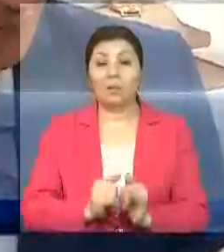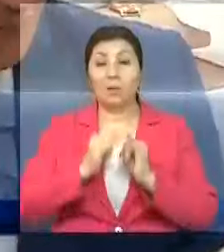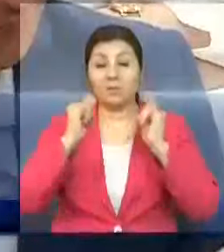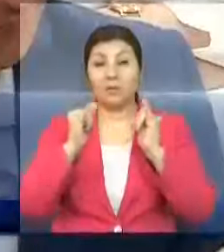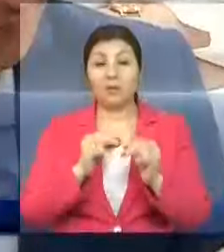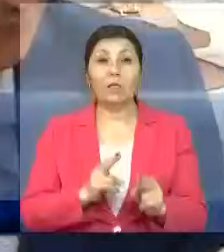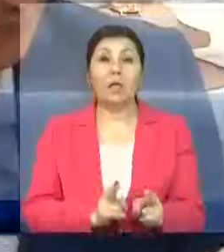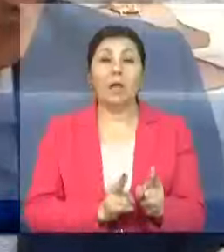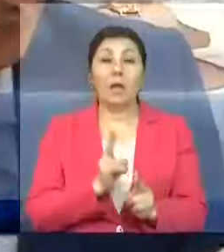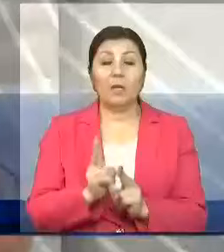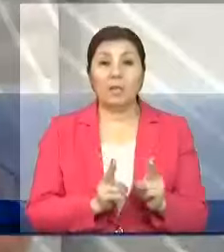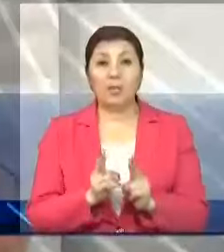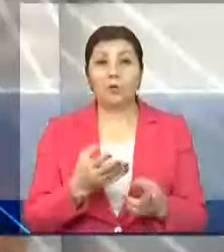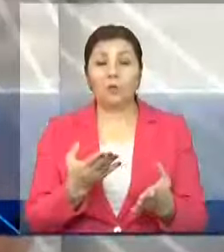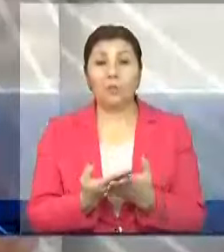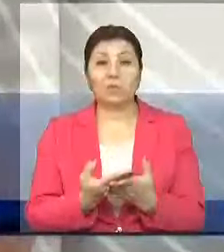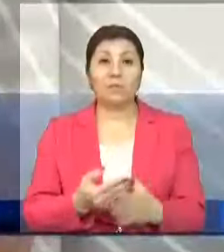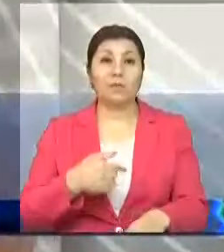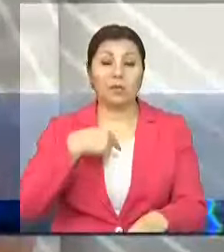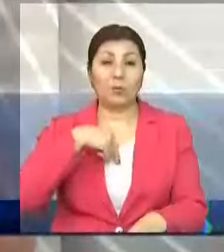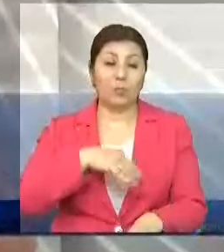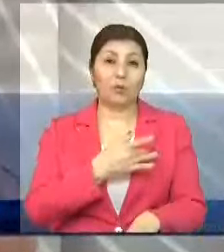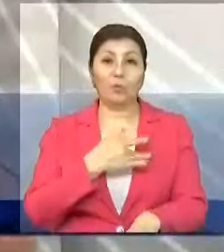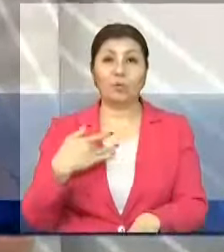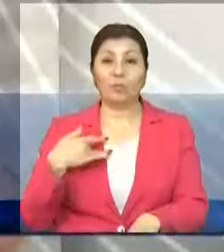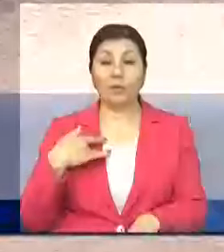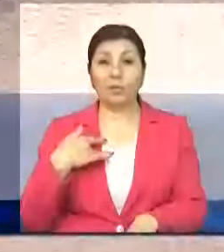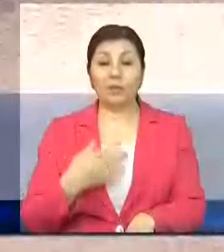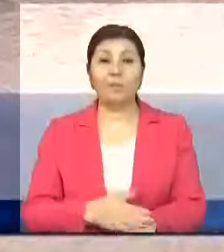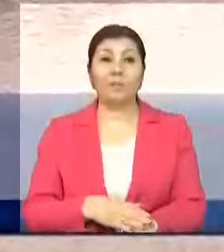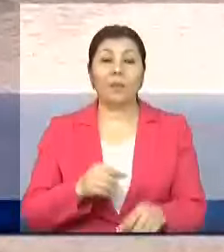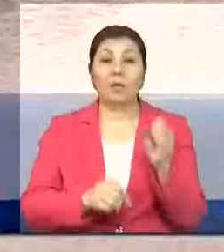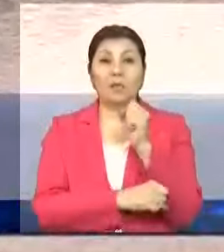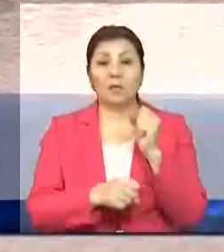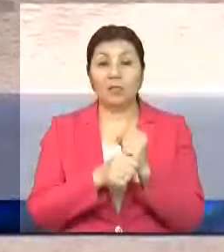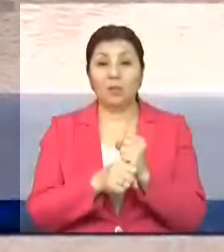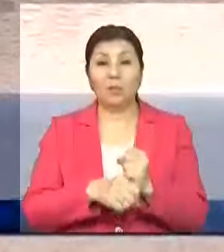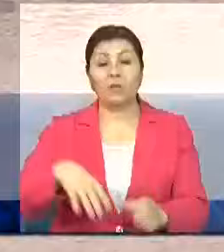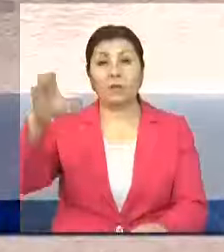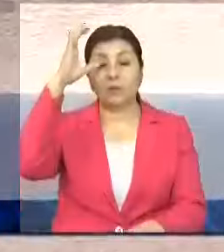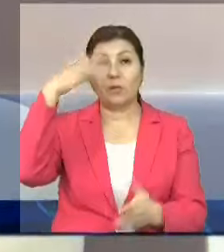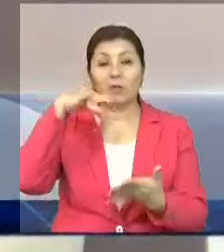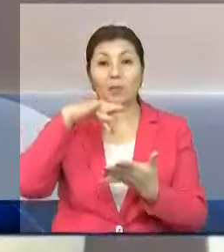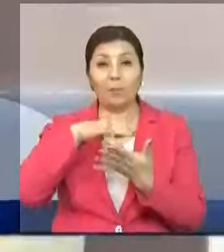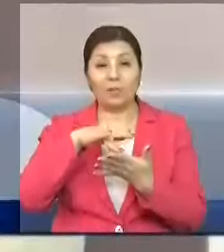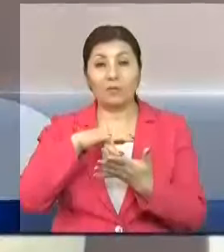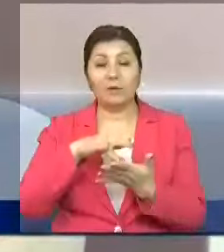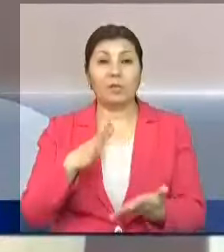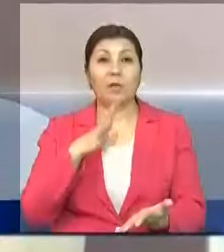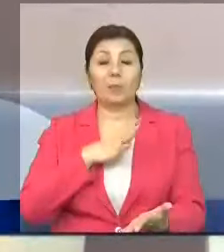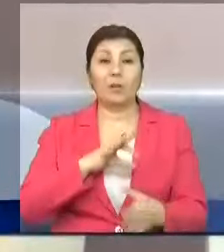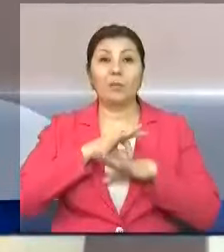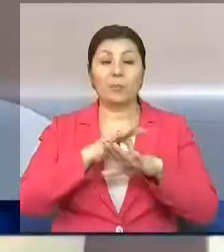торакальной хирургии, иными словами, хирургии органов грудной клетки. В частности, сотрудниками Национального научного центра в тизиопульмонологии был